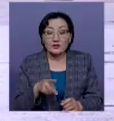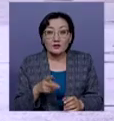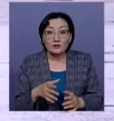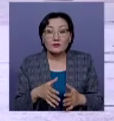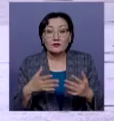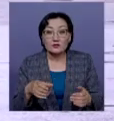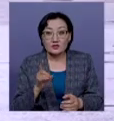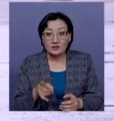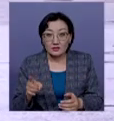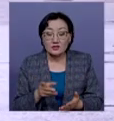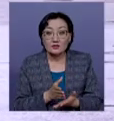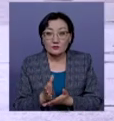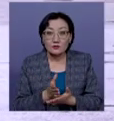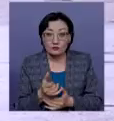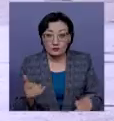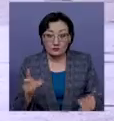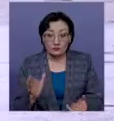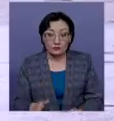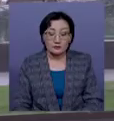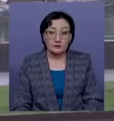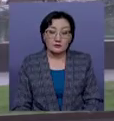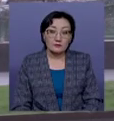такси қызмет ететін болады деді.